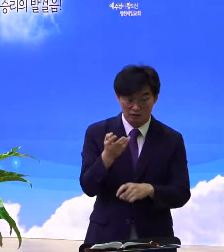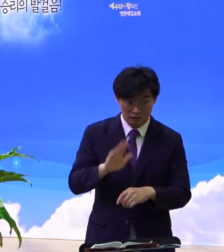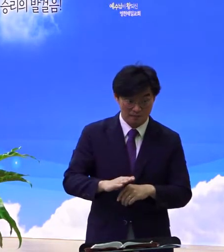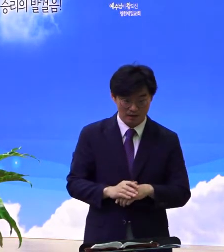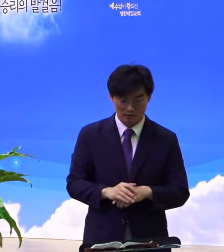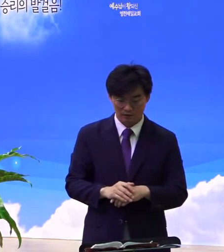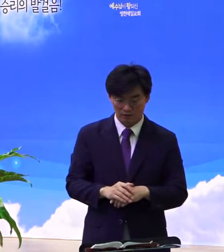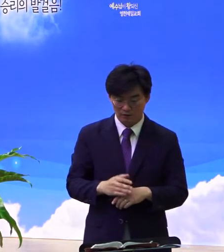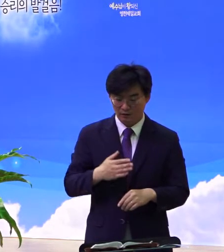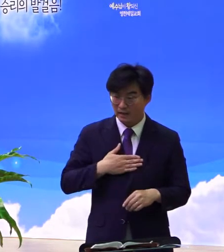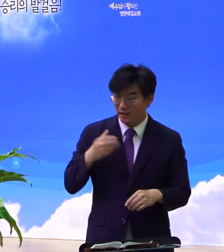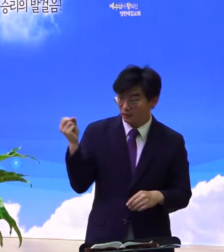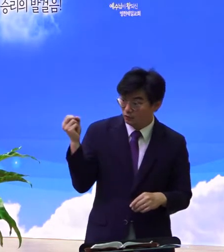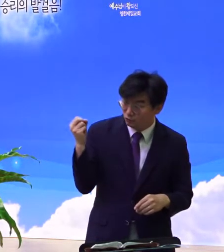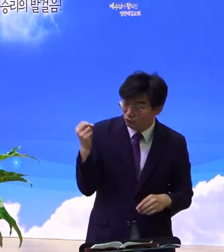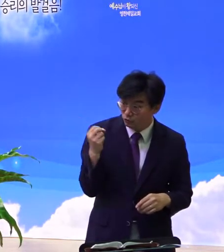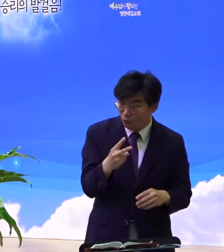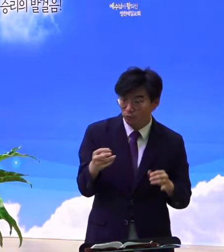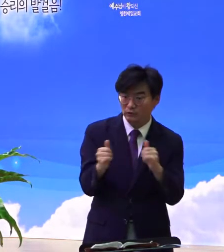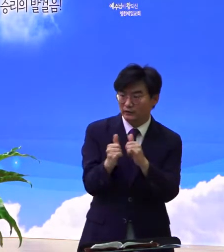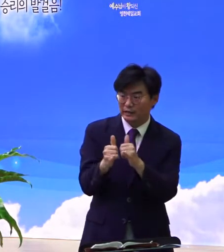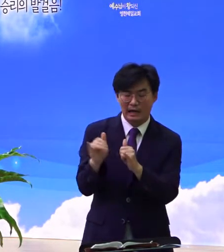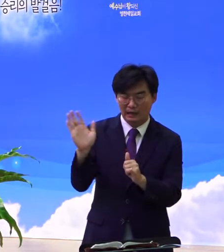이 열왕기 6장을 읽어보면 하나님께서는